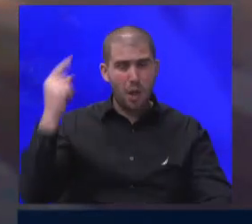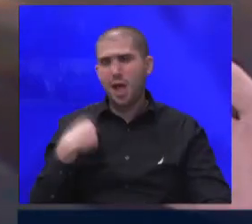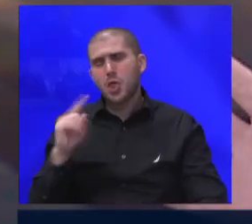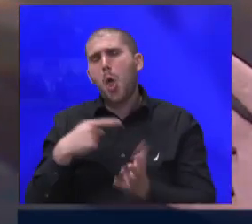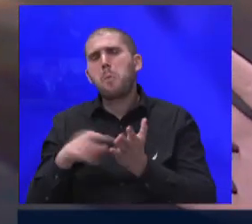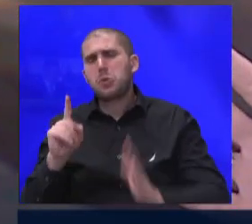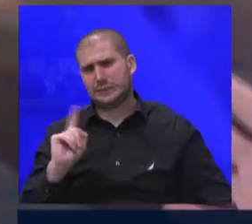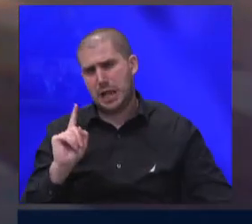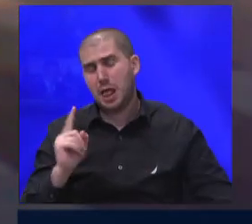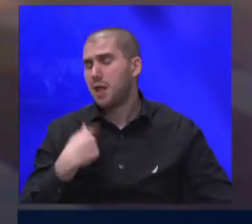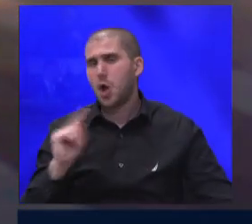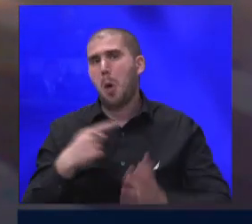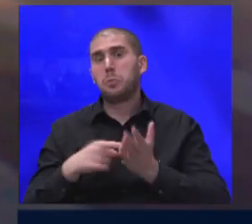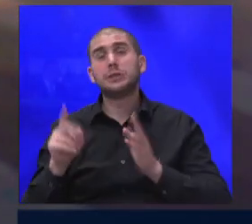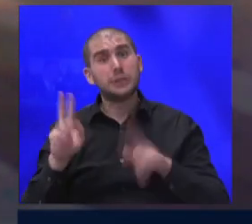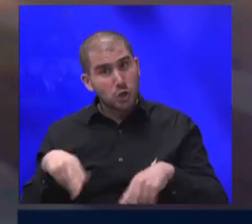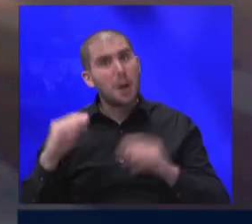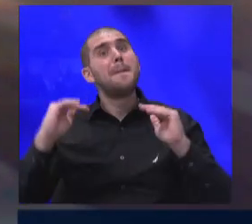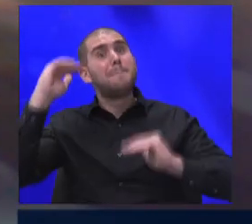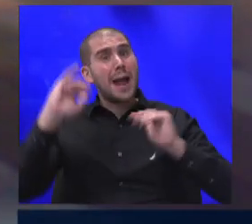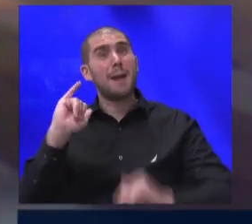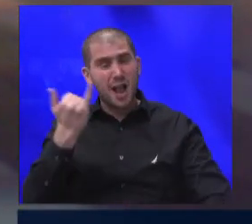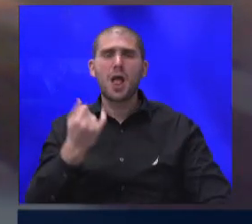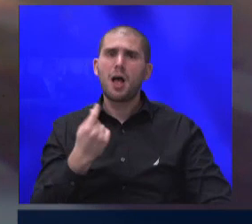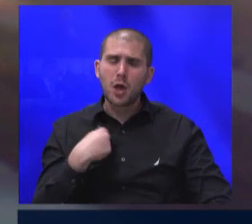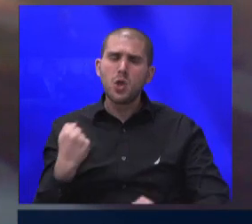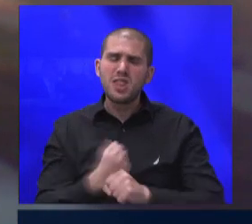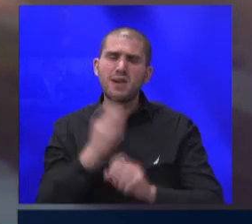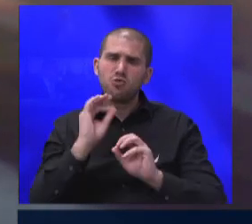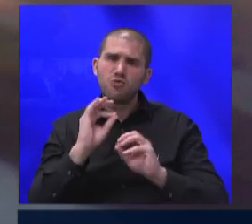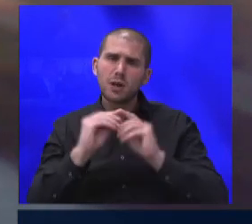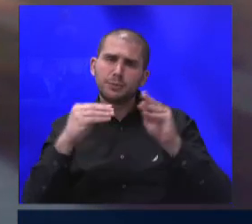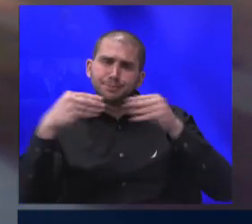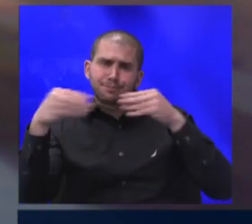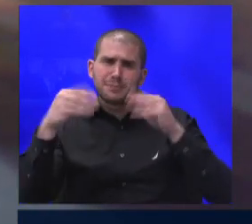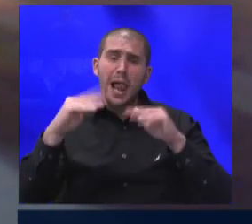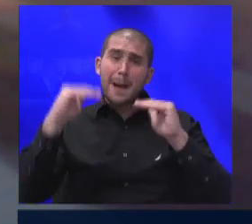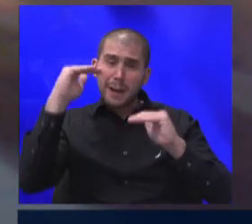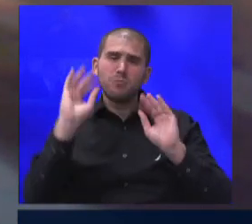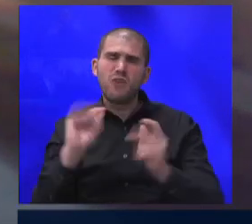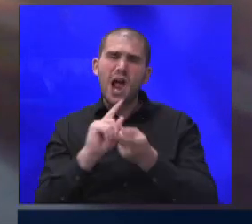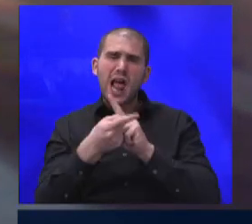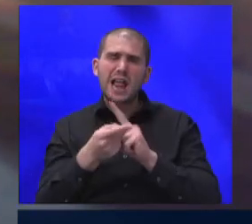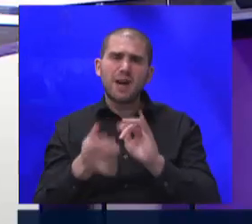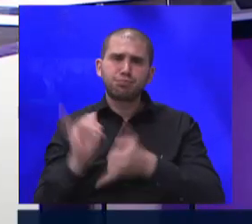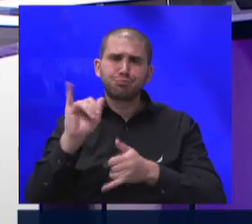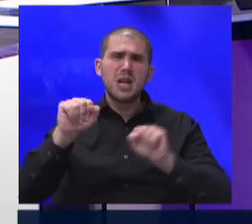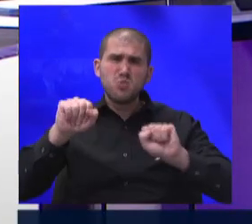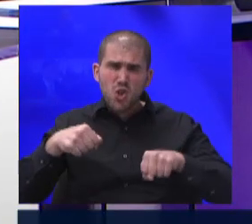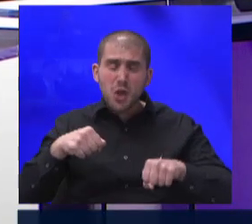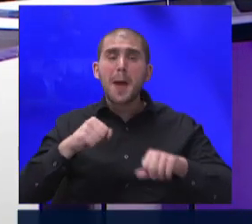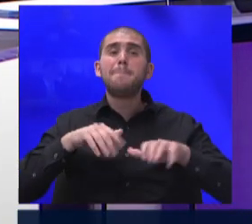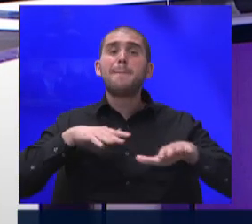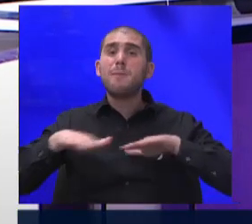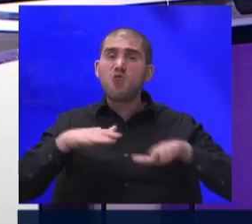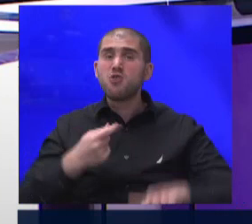אני לא פוסל, יש בינינו פערים, אנחנו נפעל כדי לגשר על הפערים למען החלפת השלטון בממשלה שאני אקים,